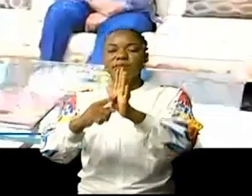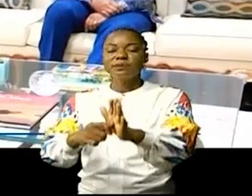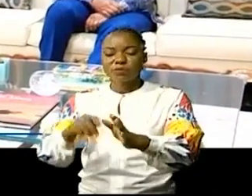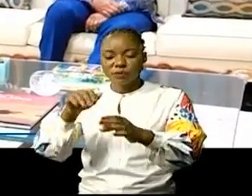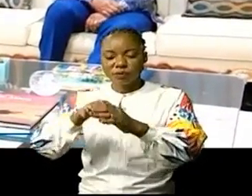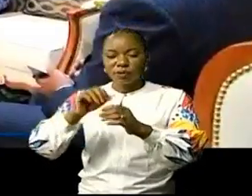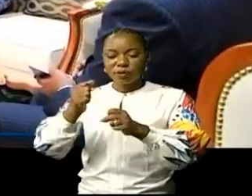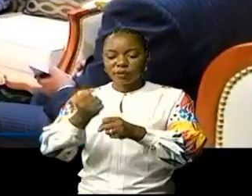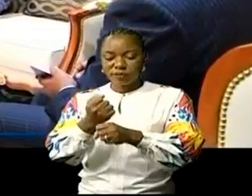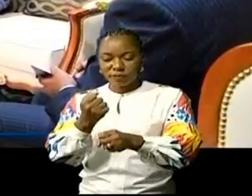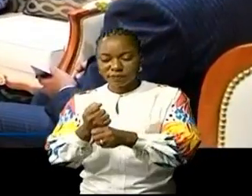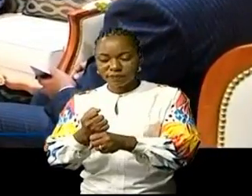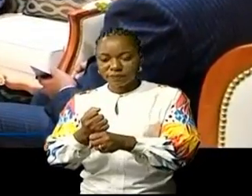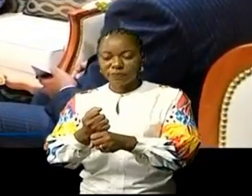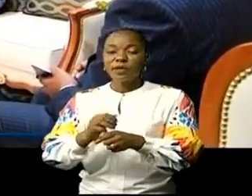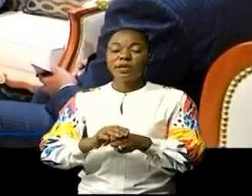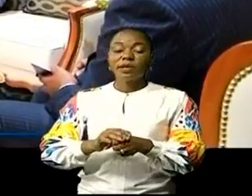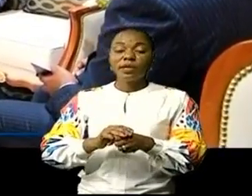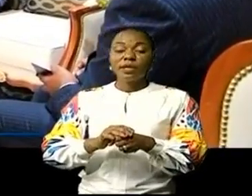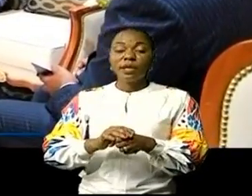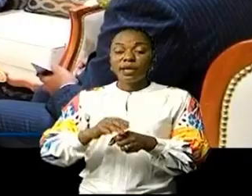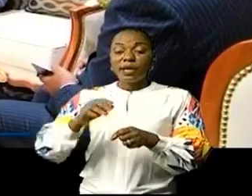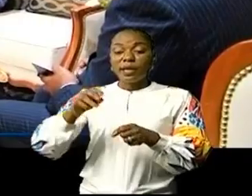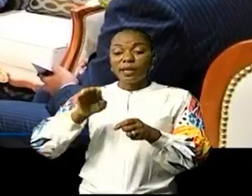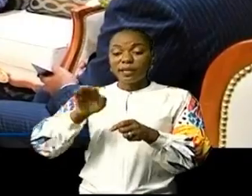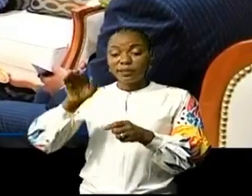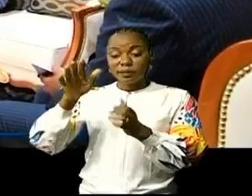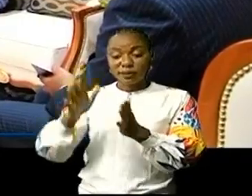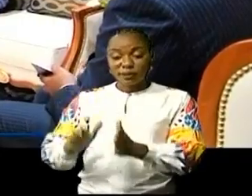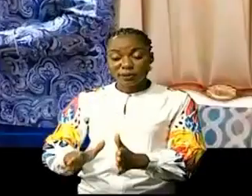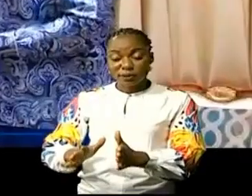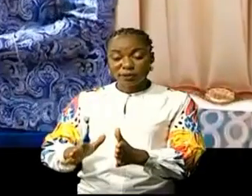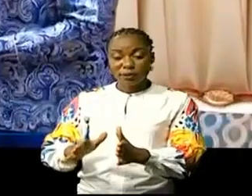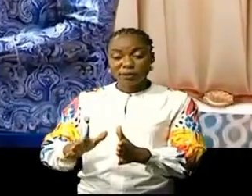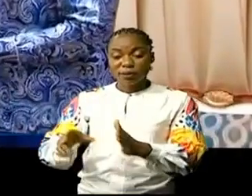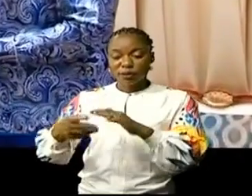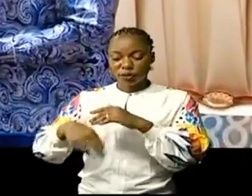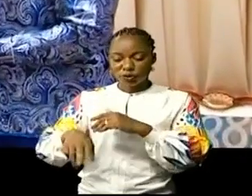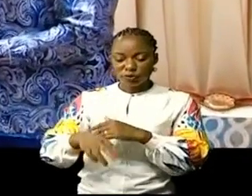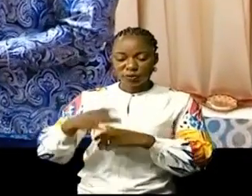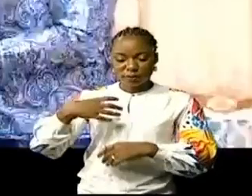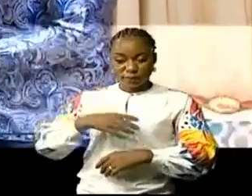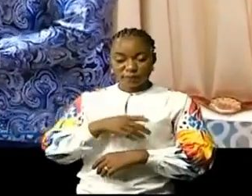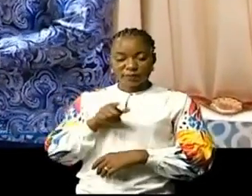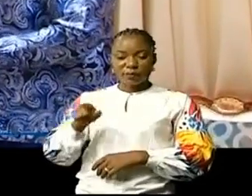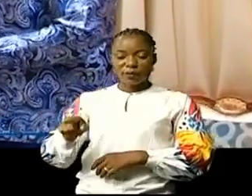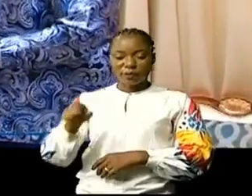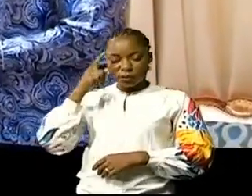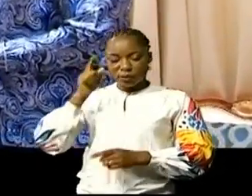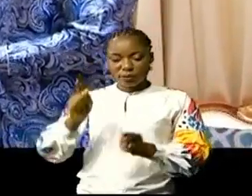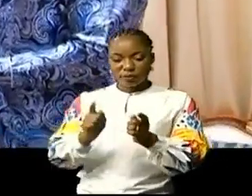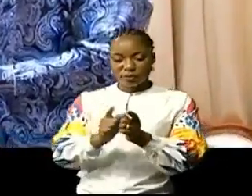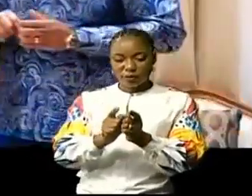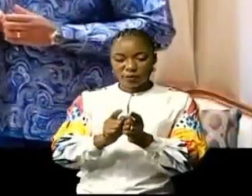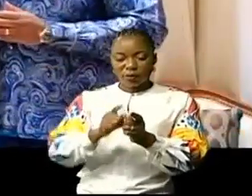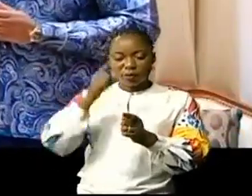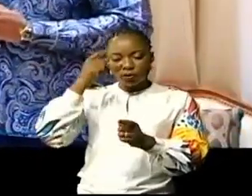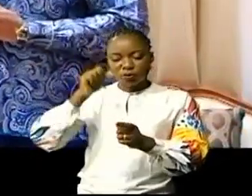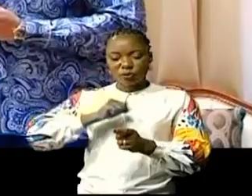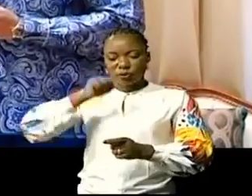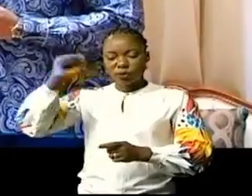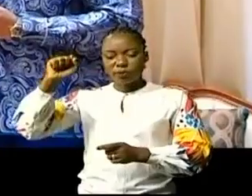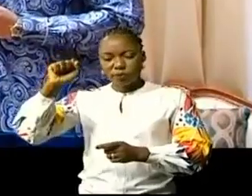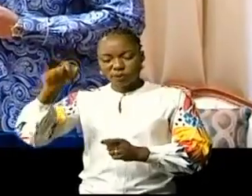allouées. La directrice régionale de l'ONU Femmes dit avoir rencontré le champion de la défense de la cause féminine, à qui elle a